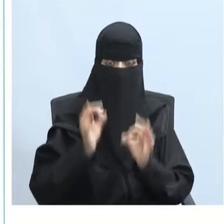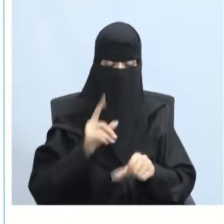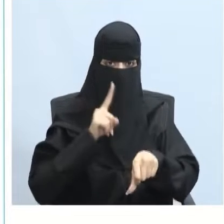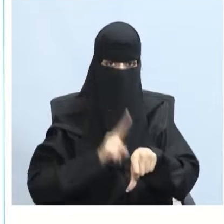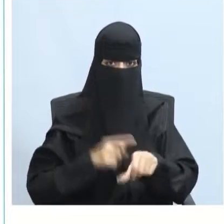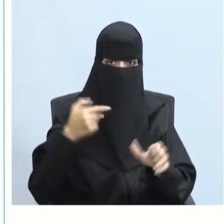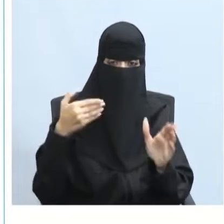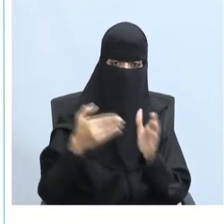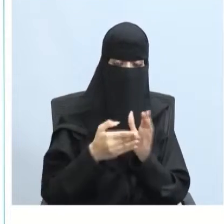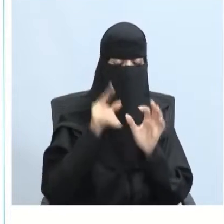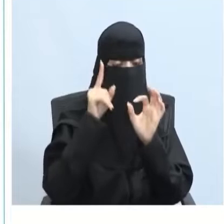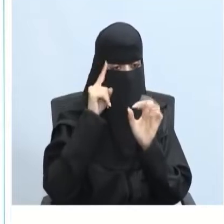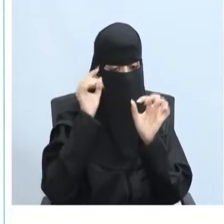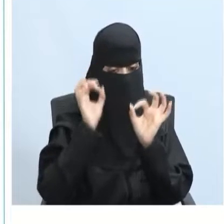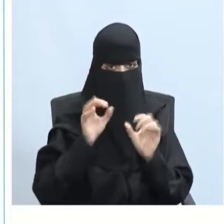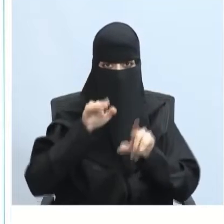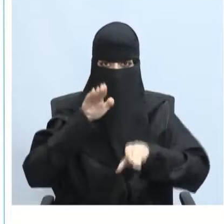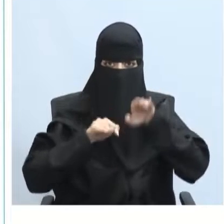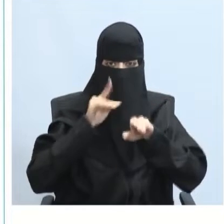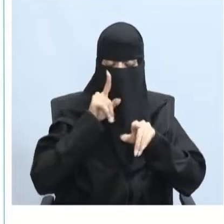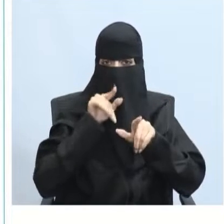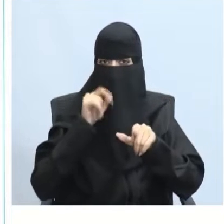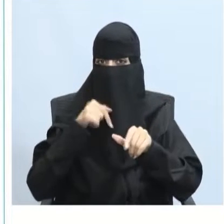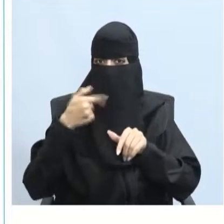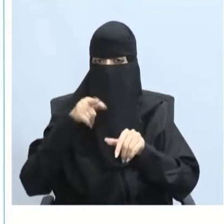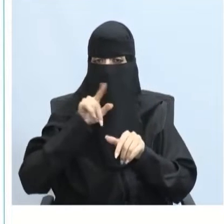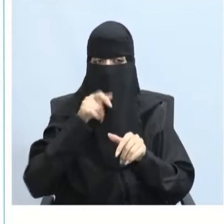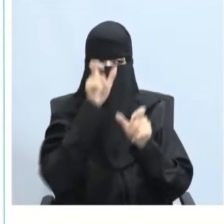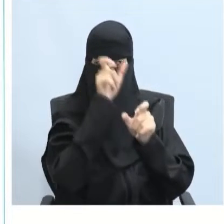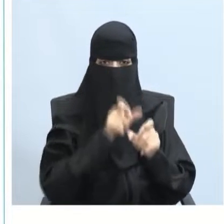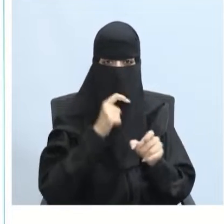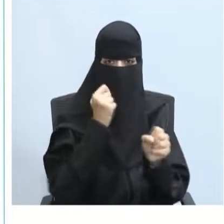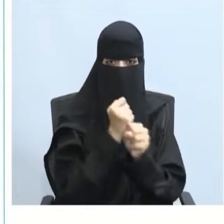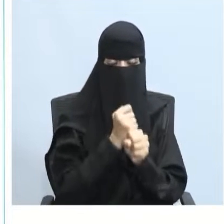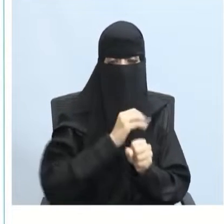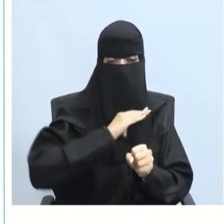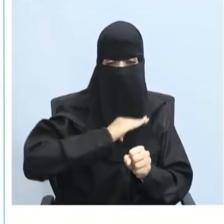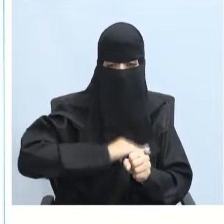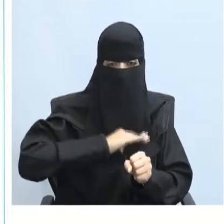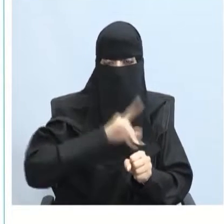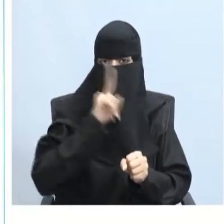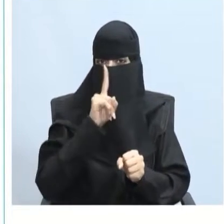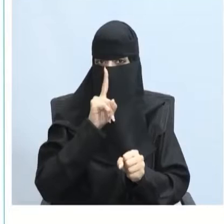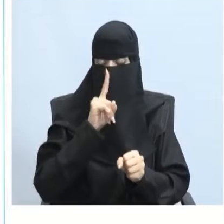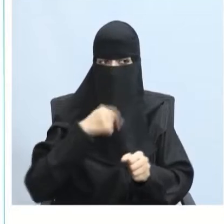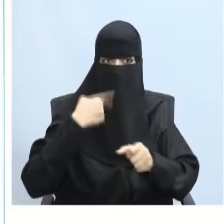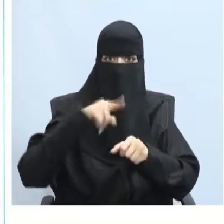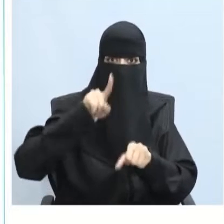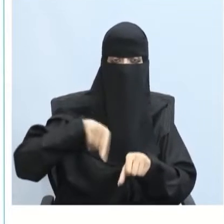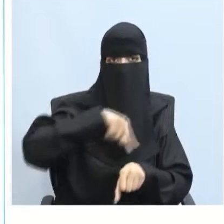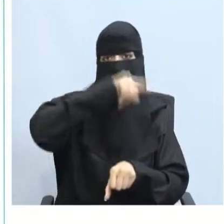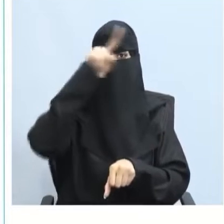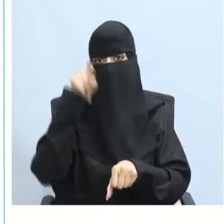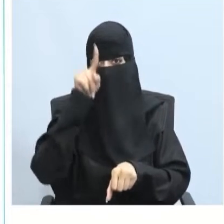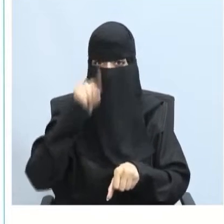النهائيه واقعيه ومتوازن لتجنب ضغوطات العمل واستنزاف الموارد اذا